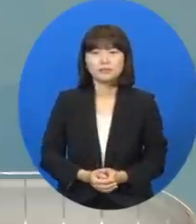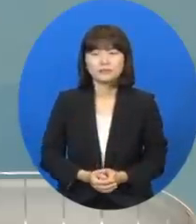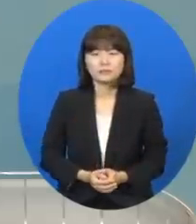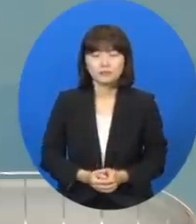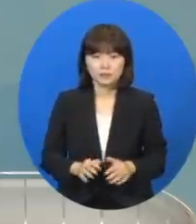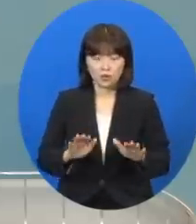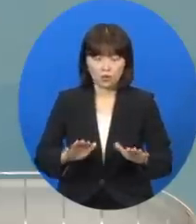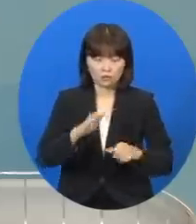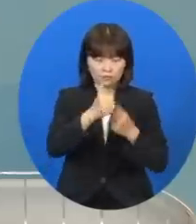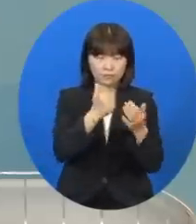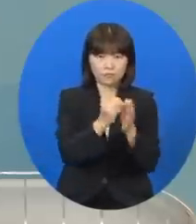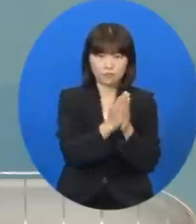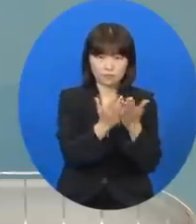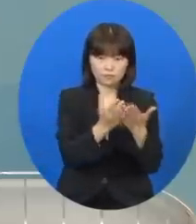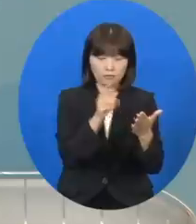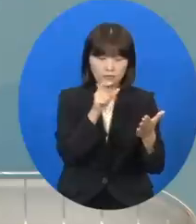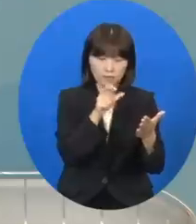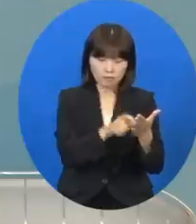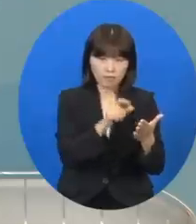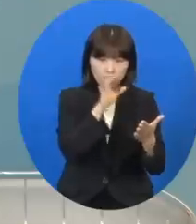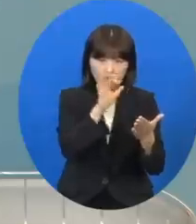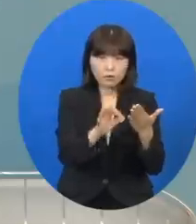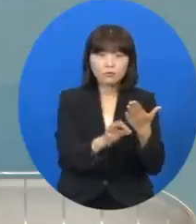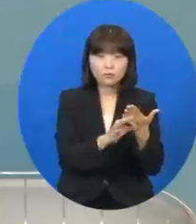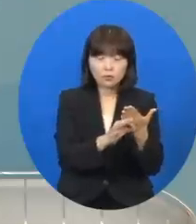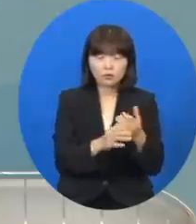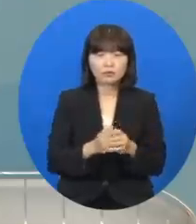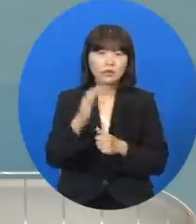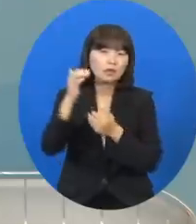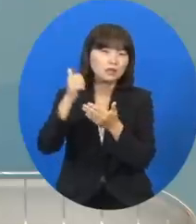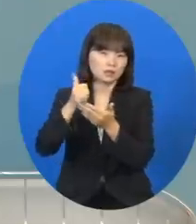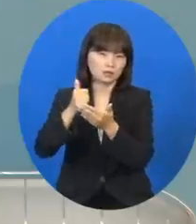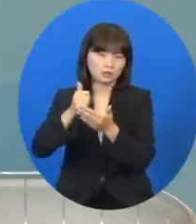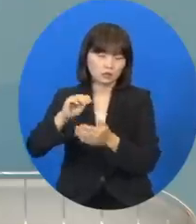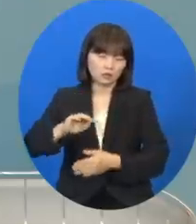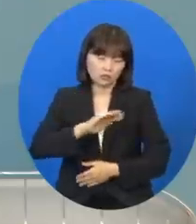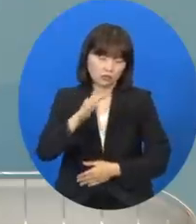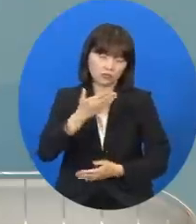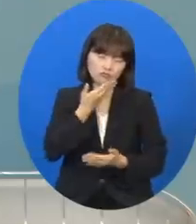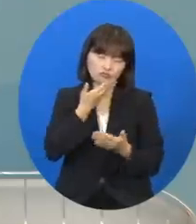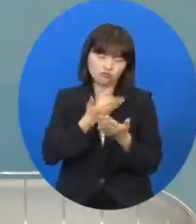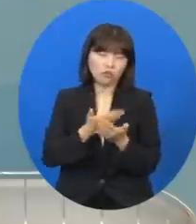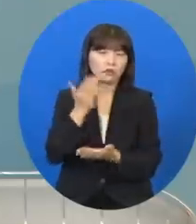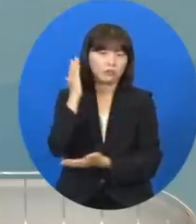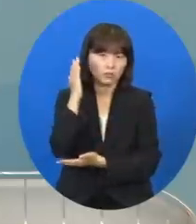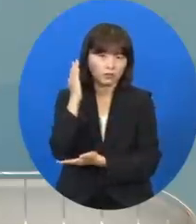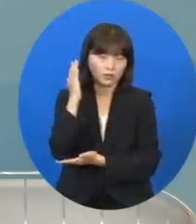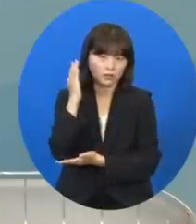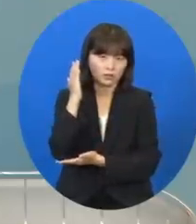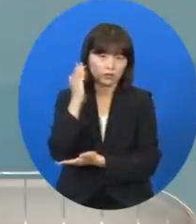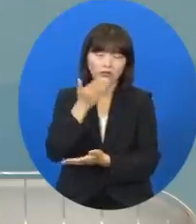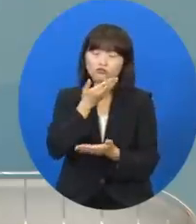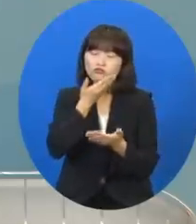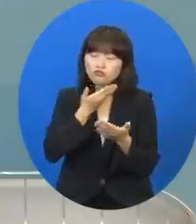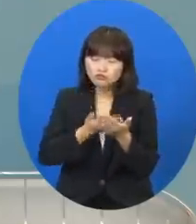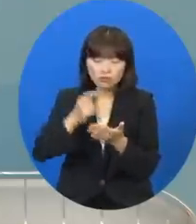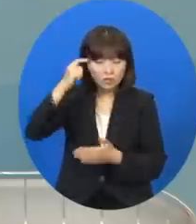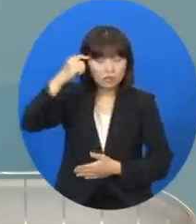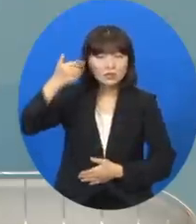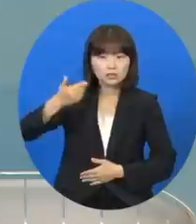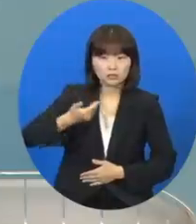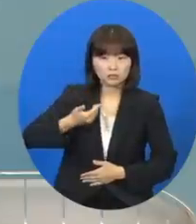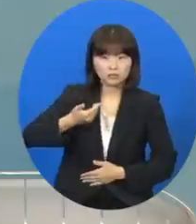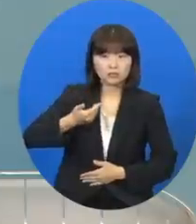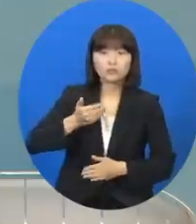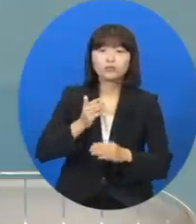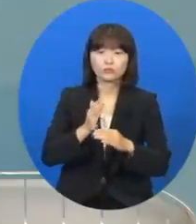오늘 본문에서 하나님은 우리에게 굉장히 중요한 메시지를 또 중요한 질문을 주고